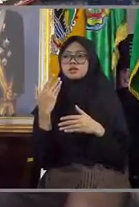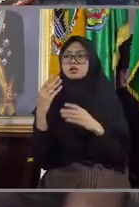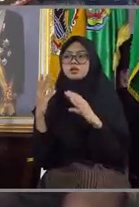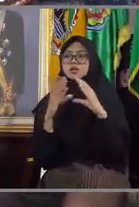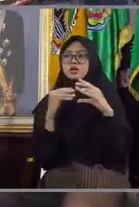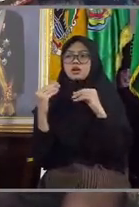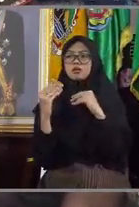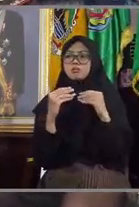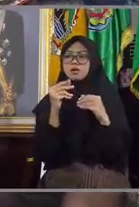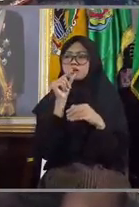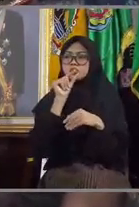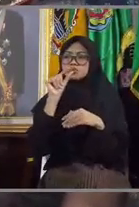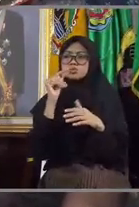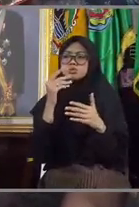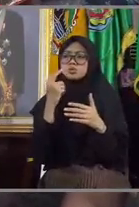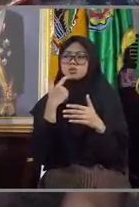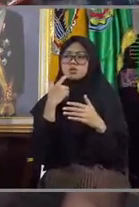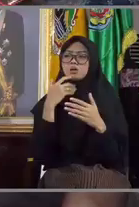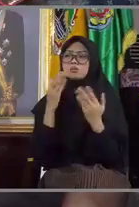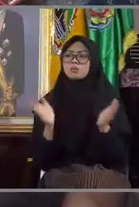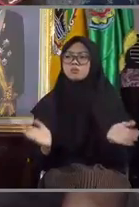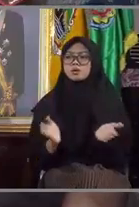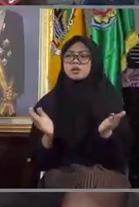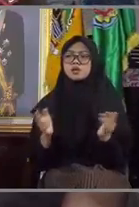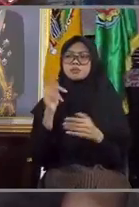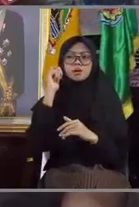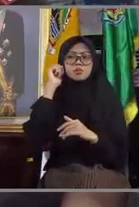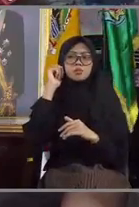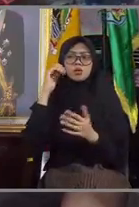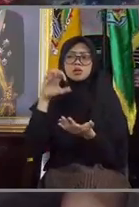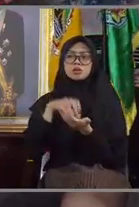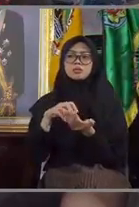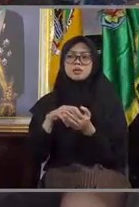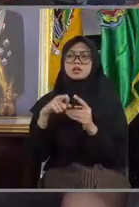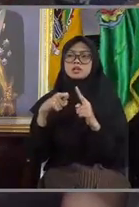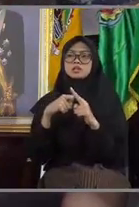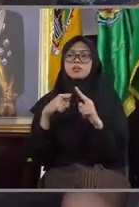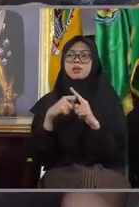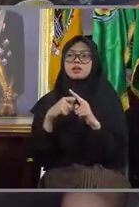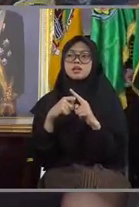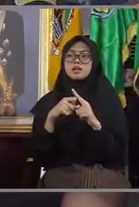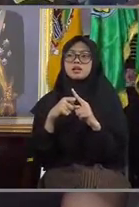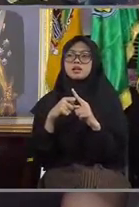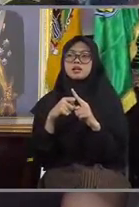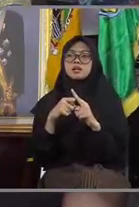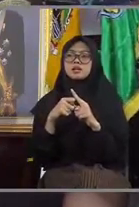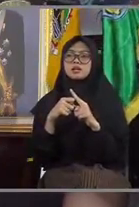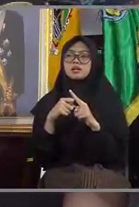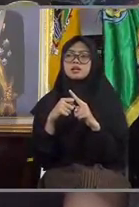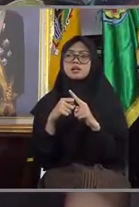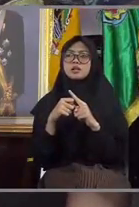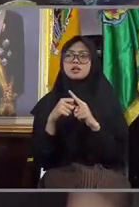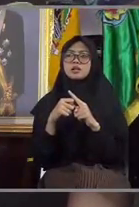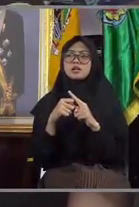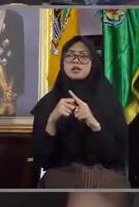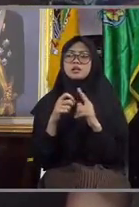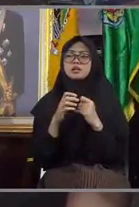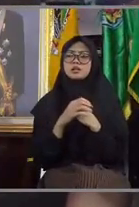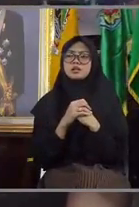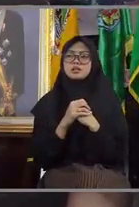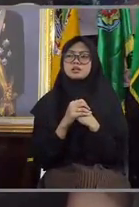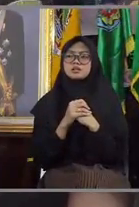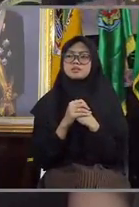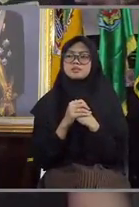ke pemberdayaan perempuan di tingkat kecamatan biar nanti gabung dengan PKK. Di situ ada Fatayat, Muslimat dan